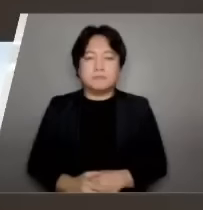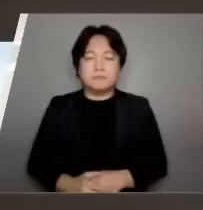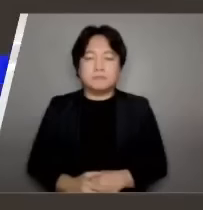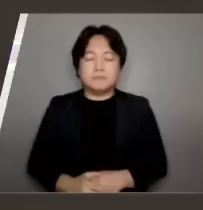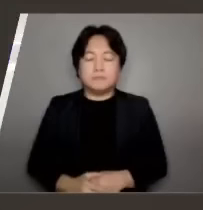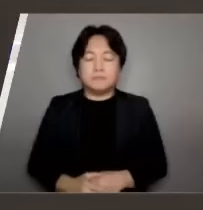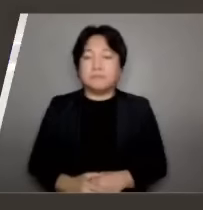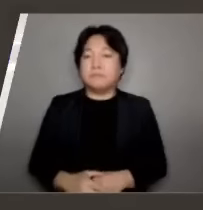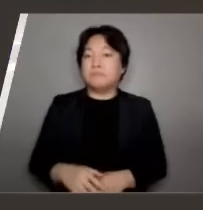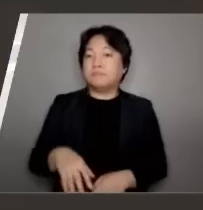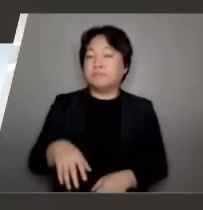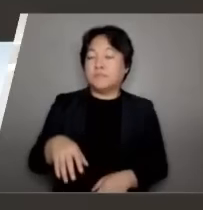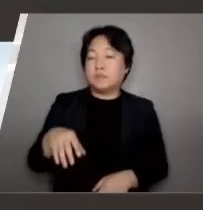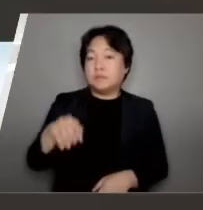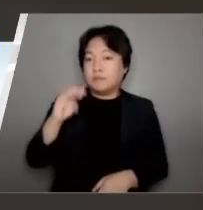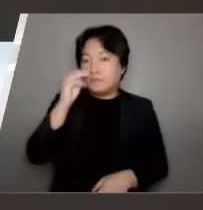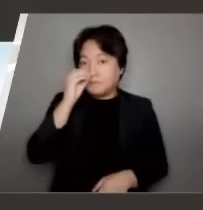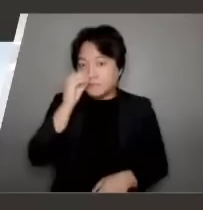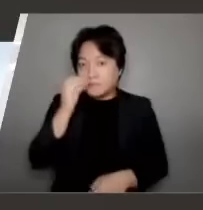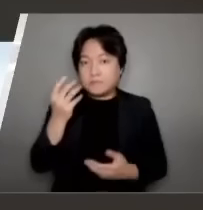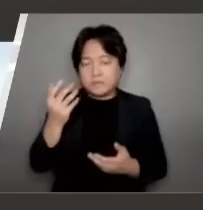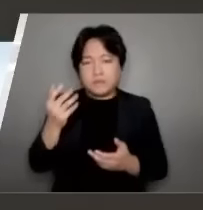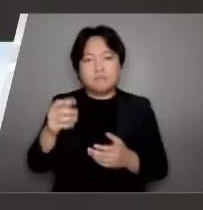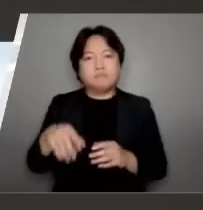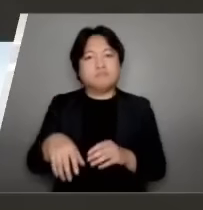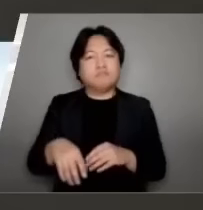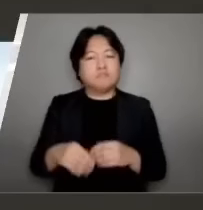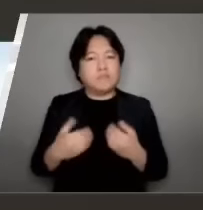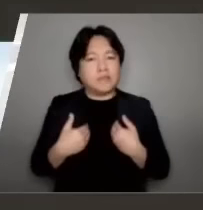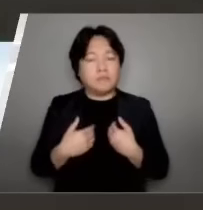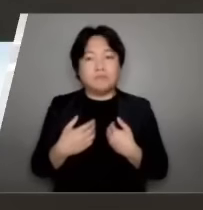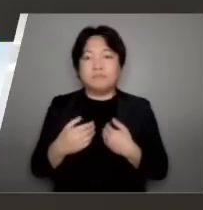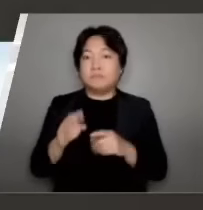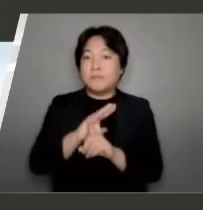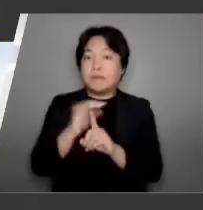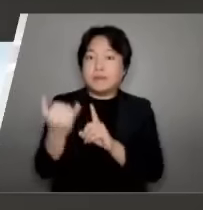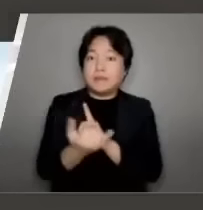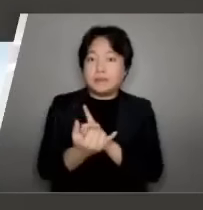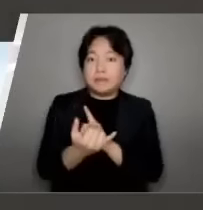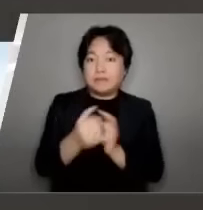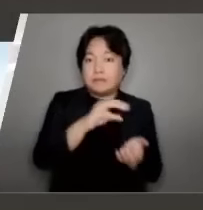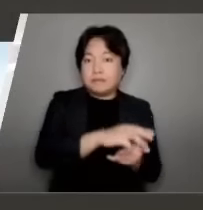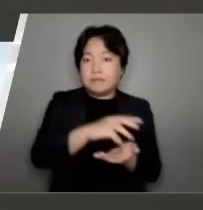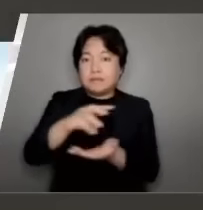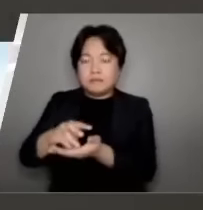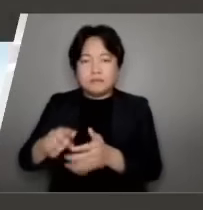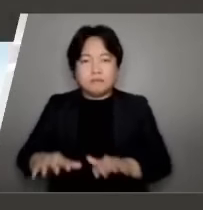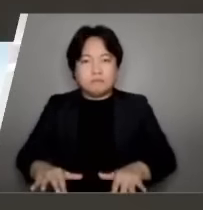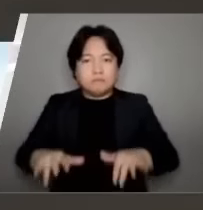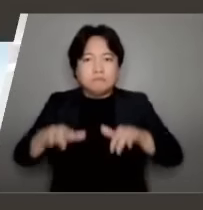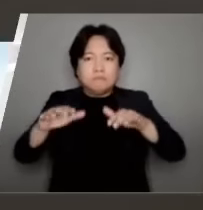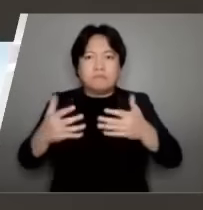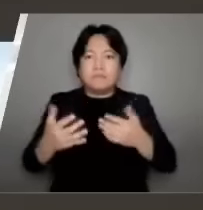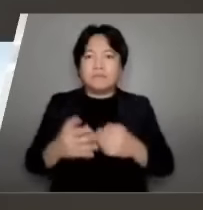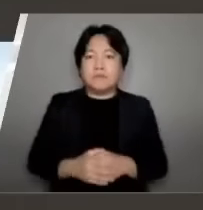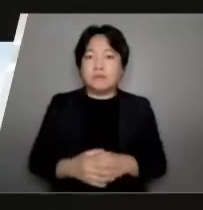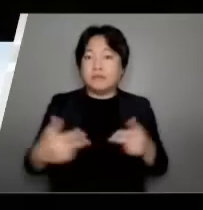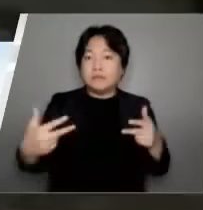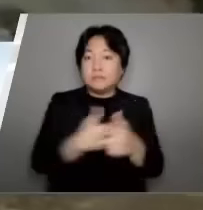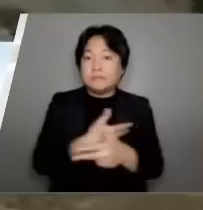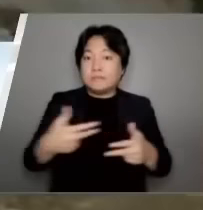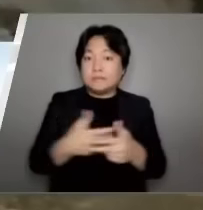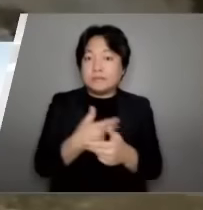tubig sa spillway na nagdurugtong sa 2 barangay. Hinaharang ng mga residente ang mga dumaraang sasakyan para hindi sila mahulog sa